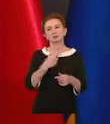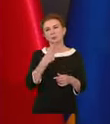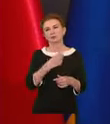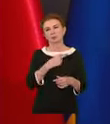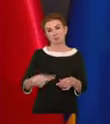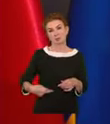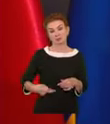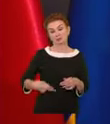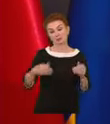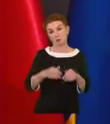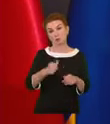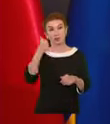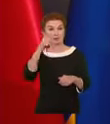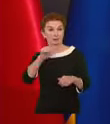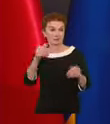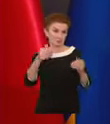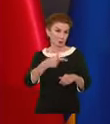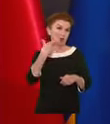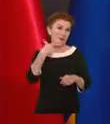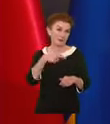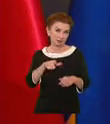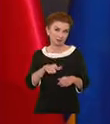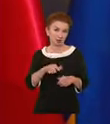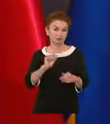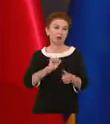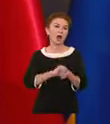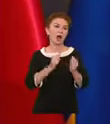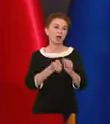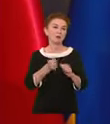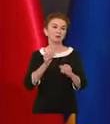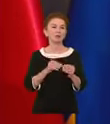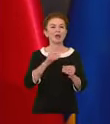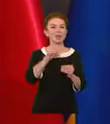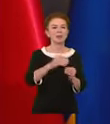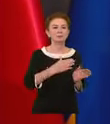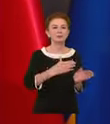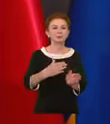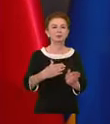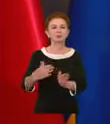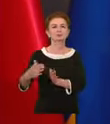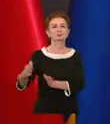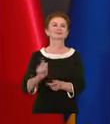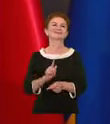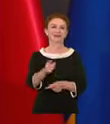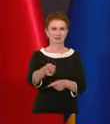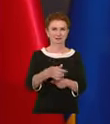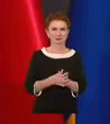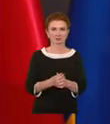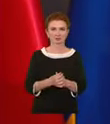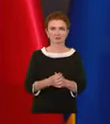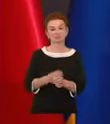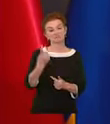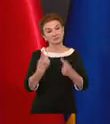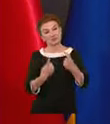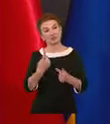dwa, czy też może się tak zdarzyć, że będziemy przesuwali ten kolejny etap dalej. Zależy od tego, jak